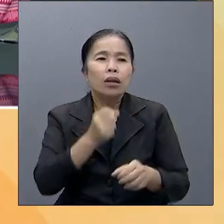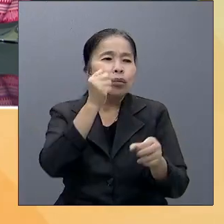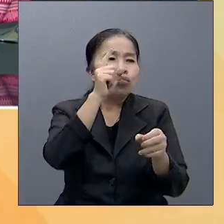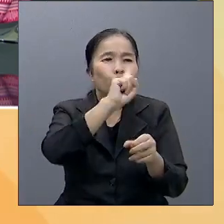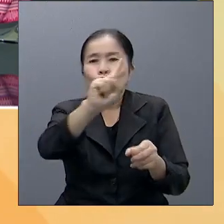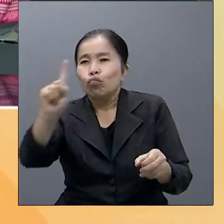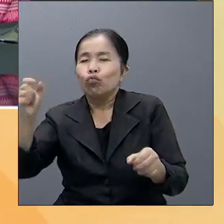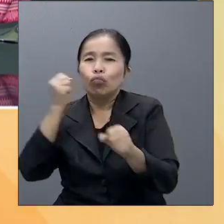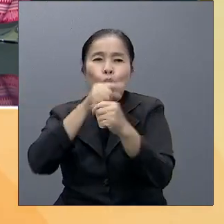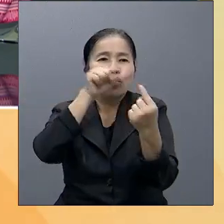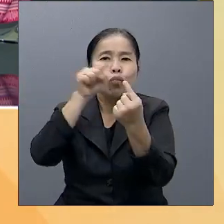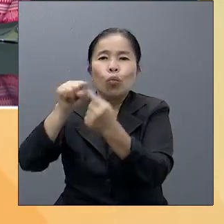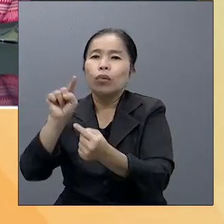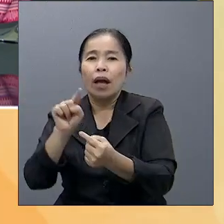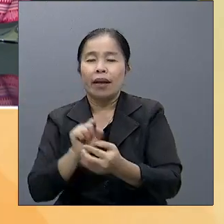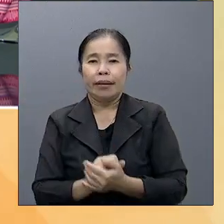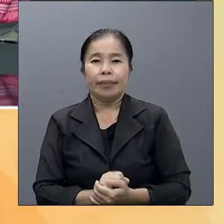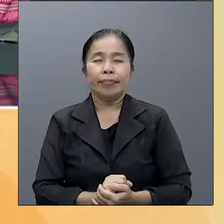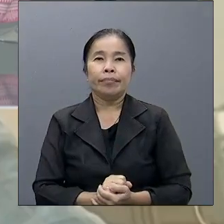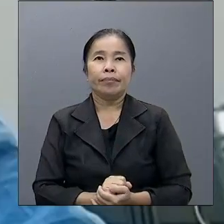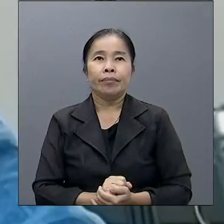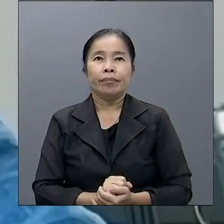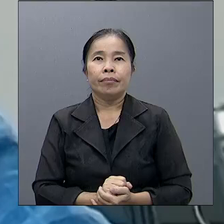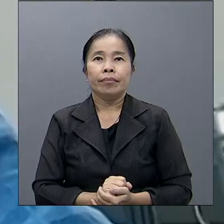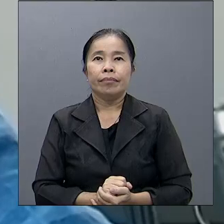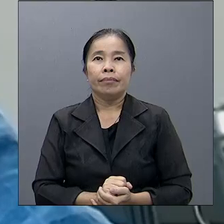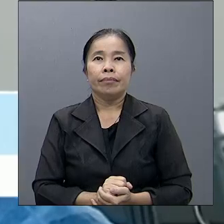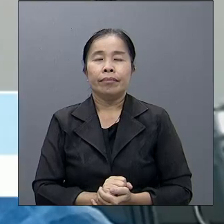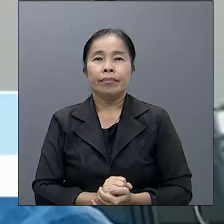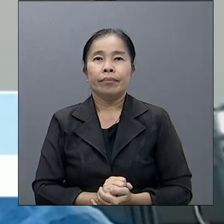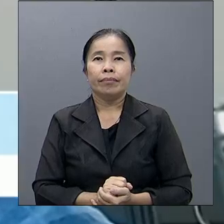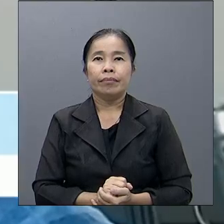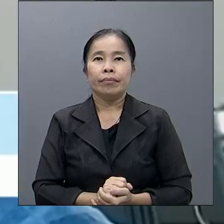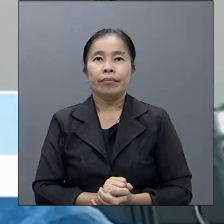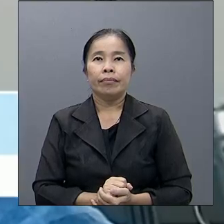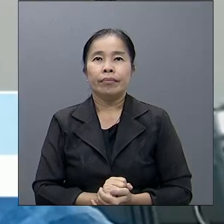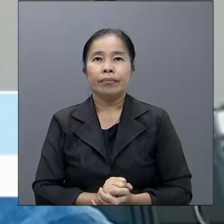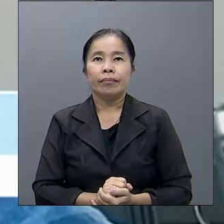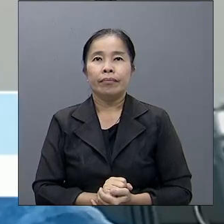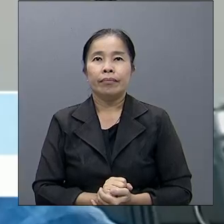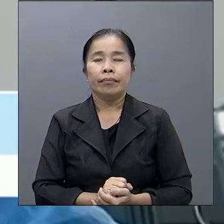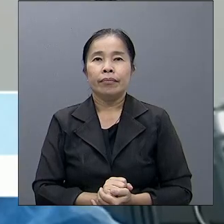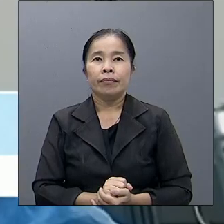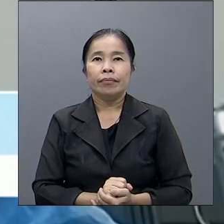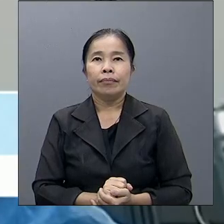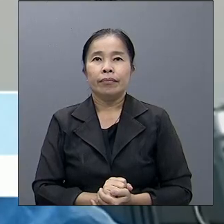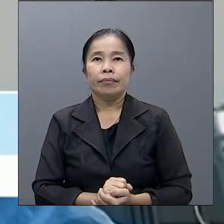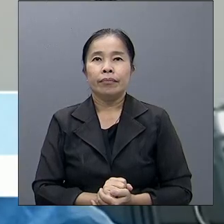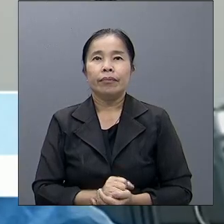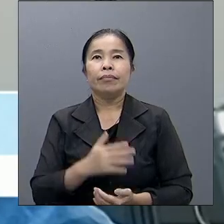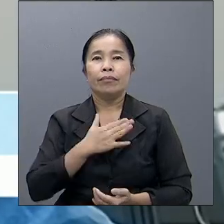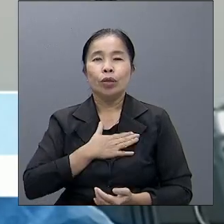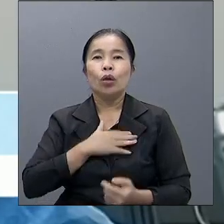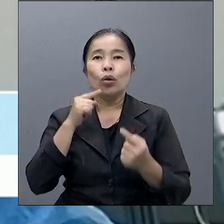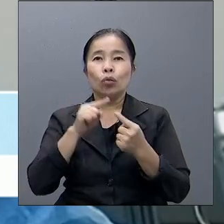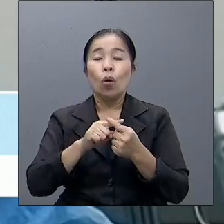างใช้ในอุตสาหกรรมไหนบ้างครับอาจารย์ครับ ครับก็ก่อนอื่นก็ต้องทุกคนคงรู้จักนะไนโตรเจน